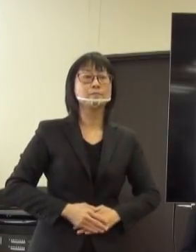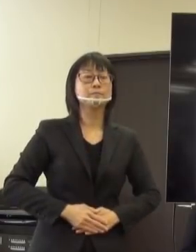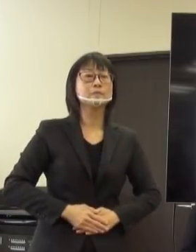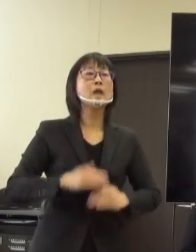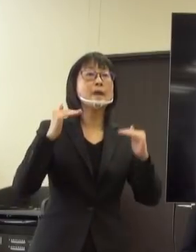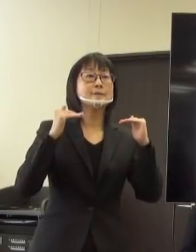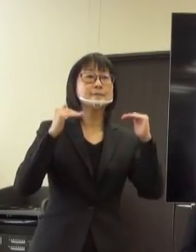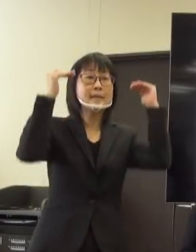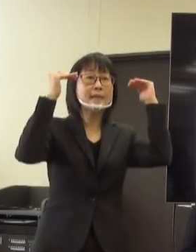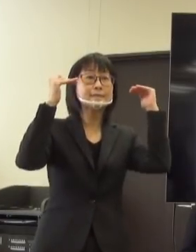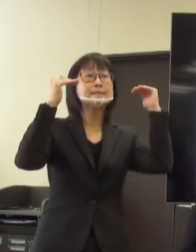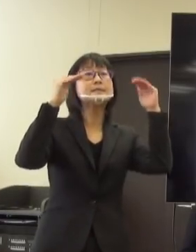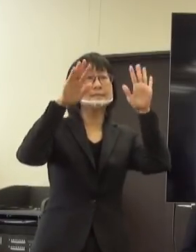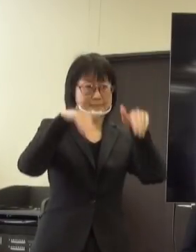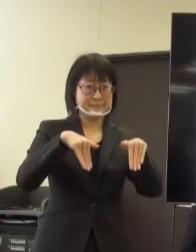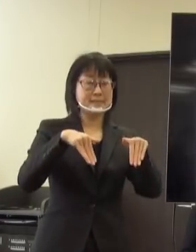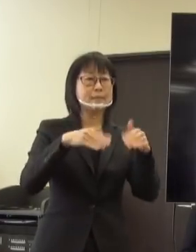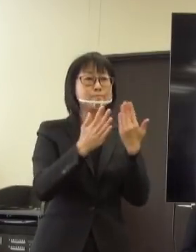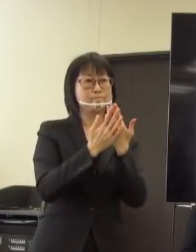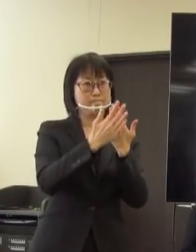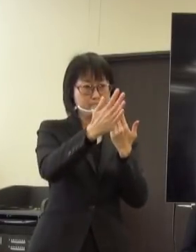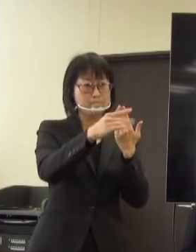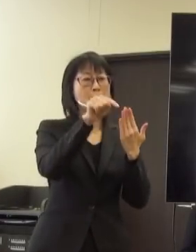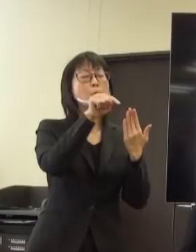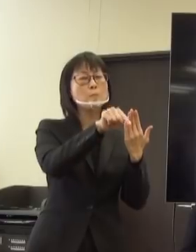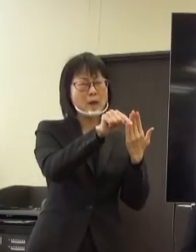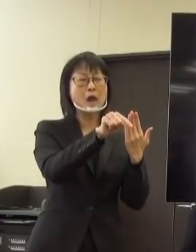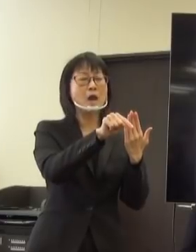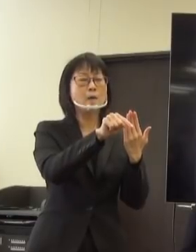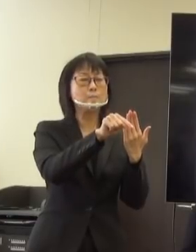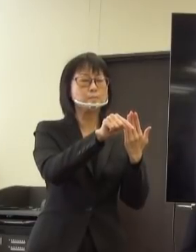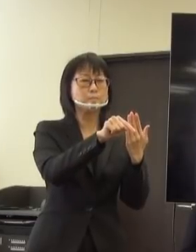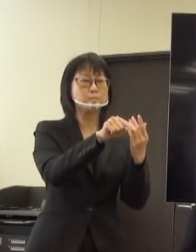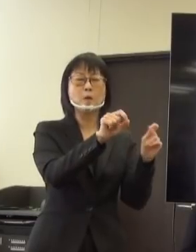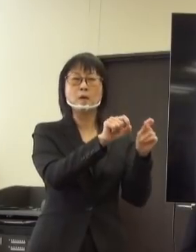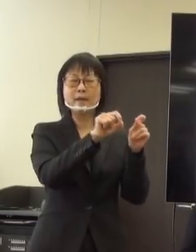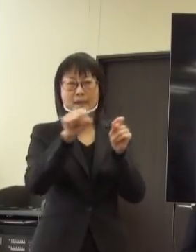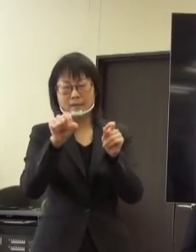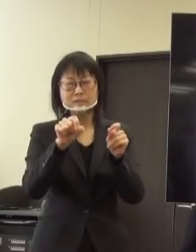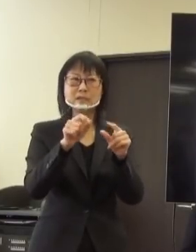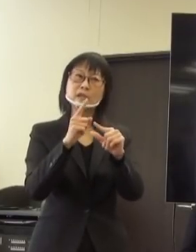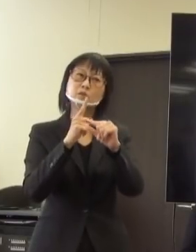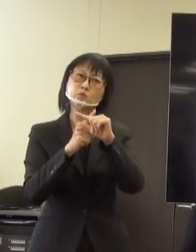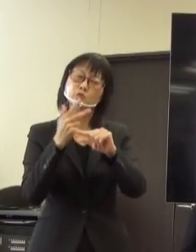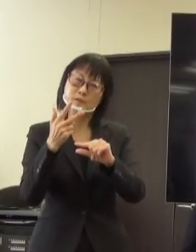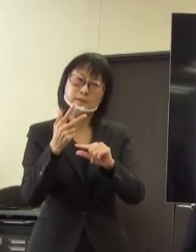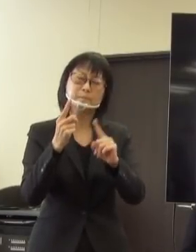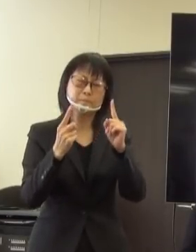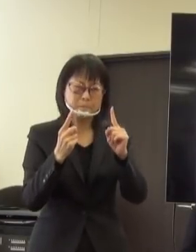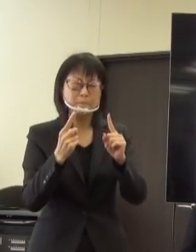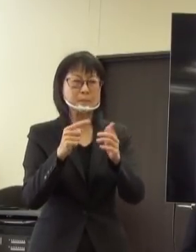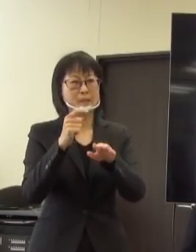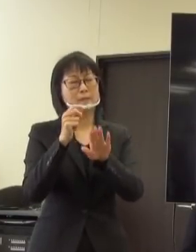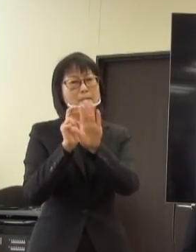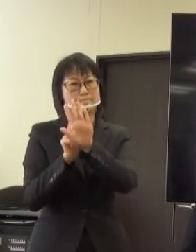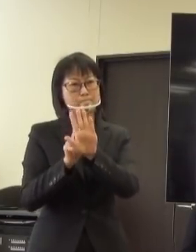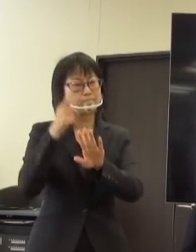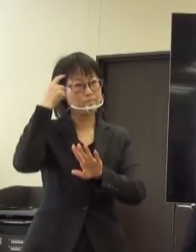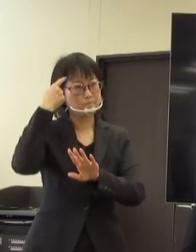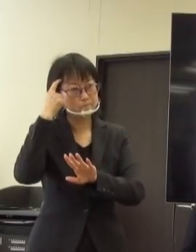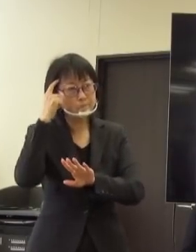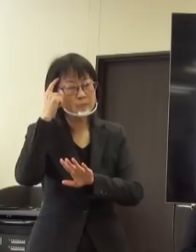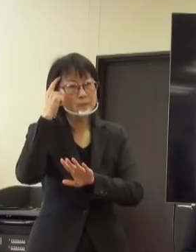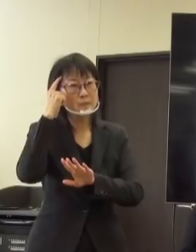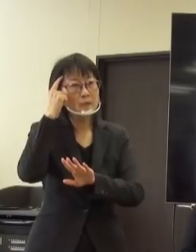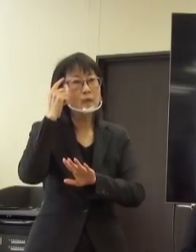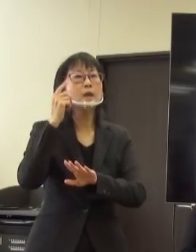式典は、見送って、そしてオンライン開催と、させていただきます。新成人の写真を、